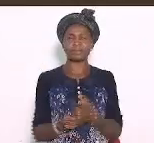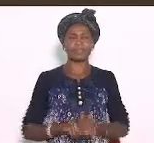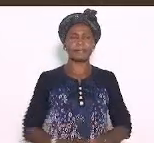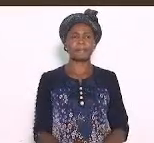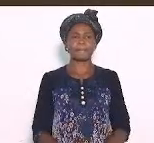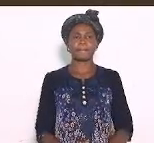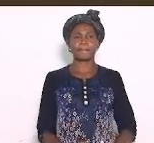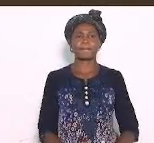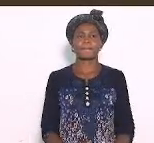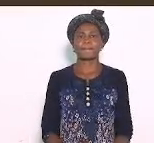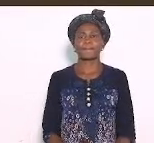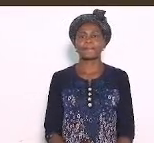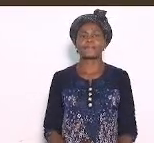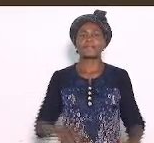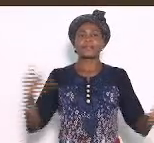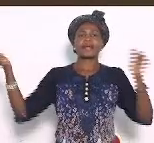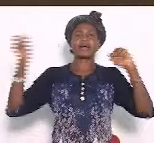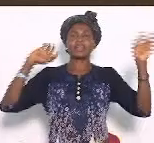alléuya